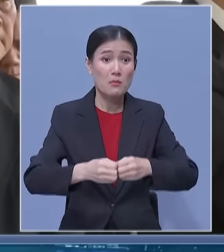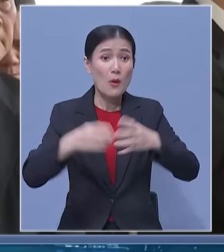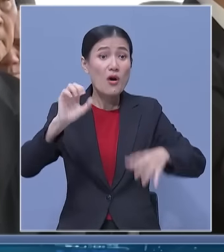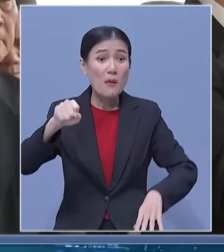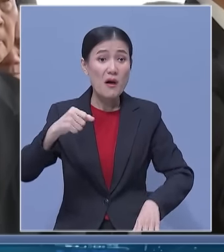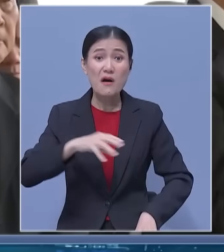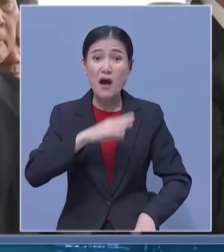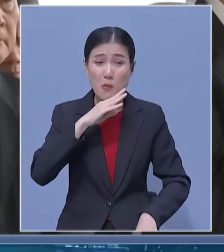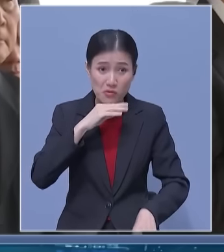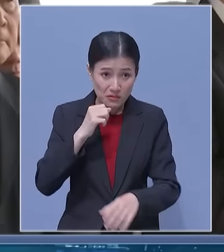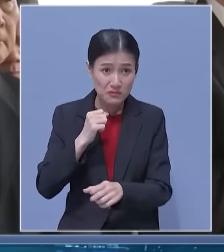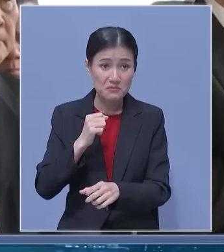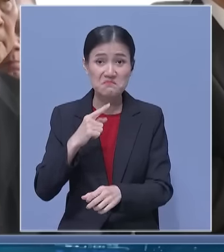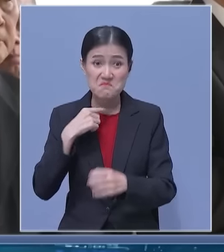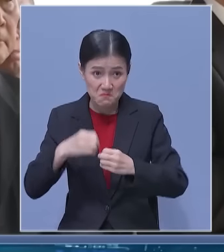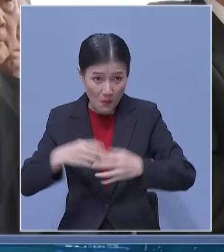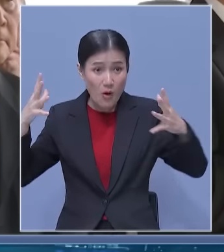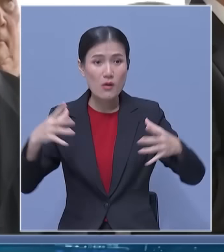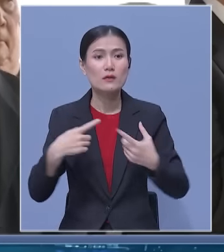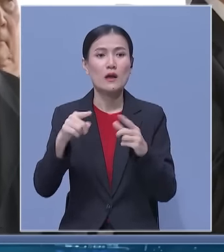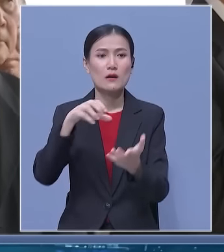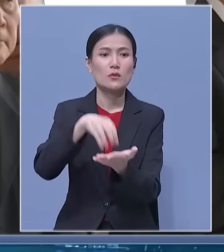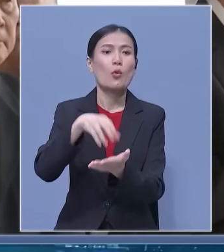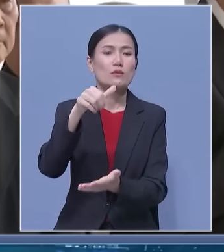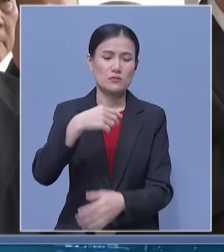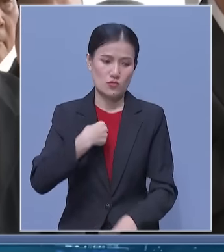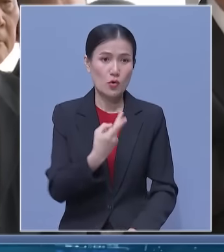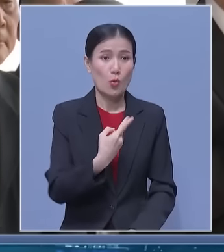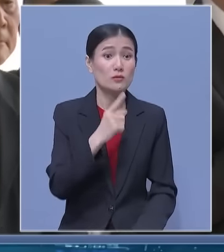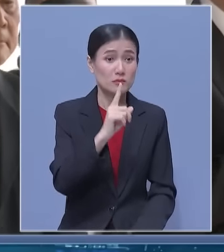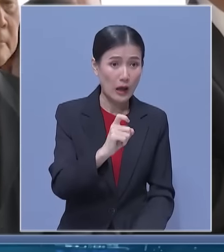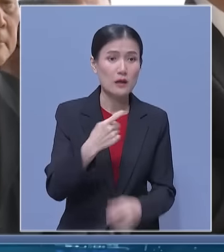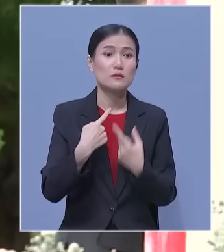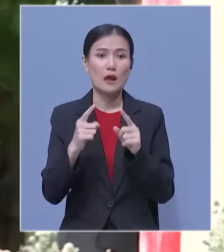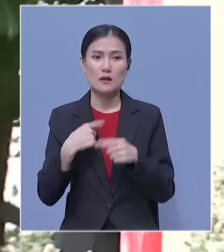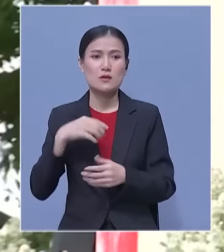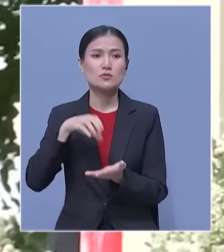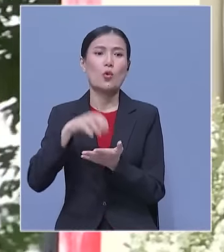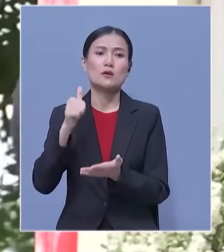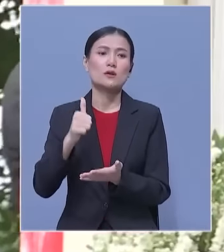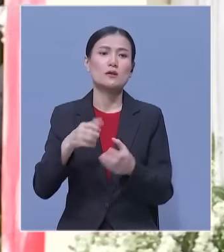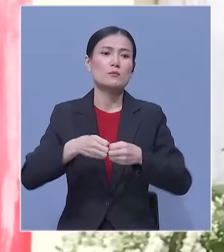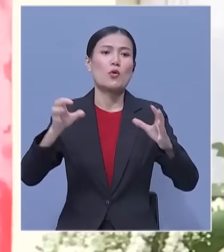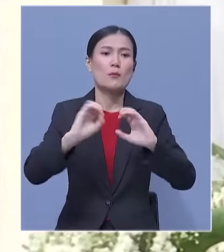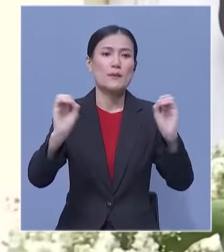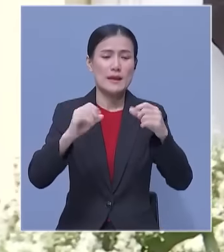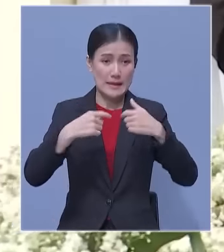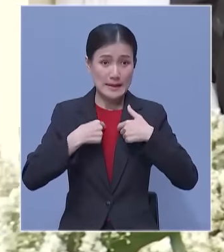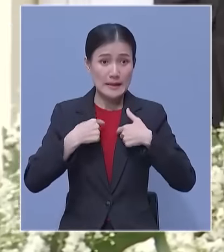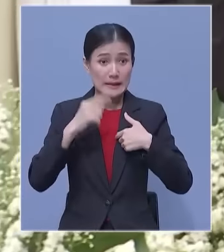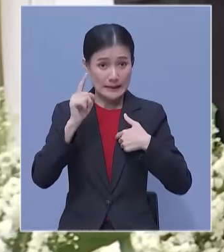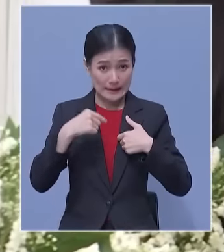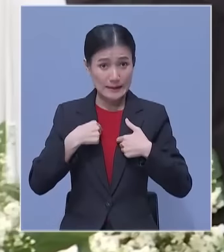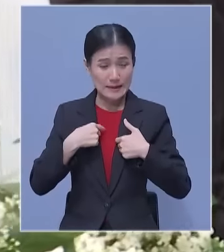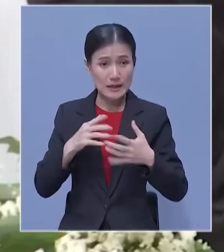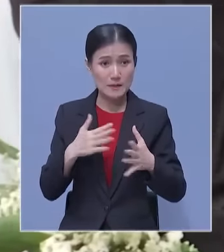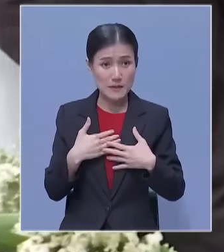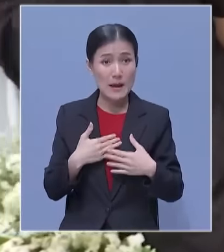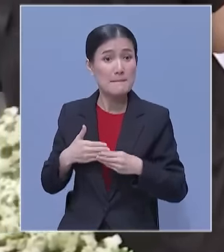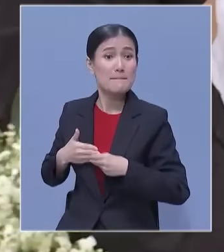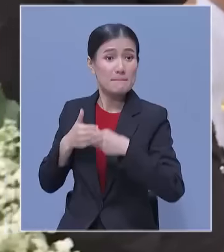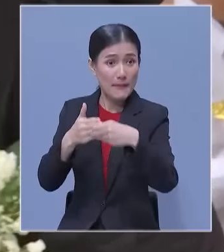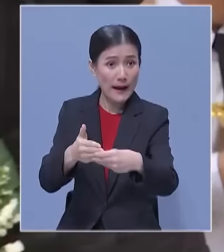จะตายไปด้วยกันแต่โชคดีที่ไม่สำเร็จแล้วก็ยังเป็นคนขับรถพาคุณหญิงพจมานไปคลอดคุณเอมและคุณอุ้งอิง